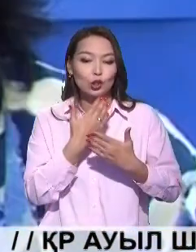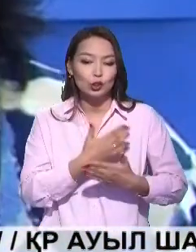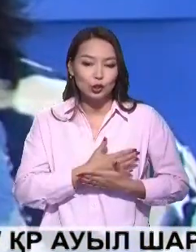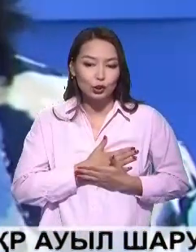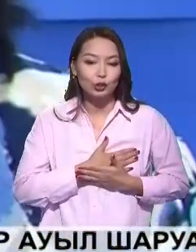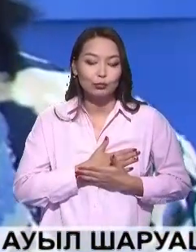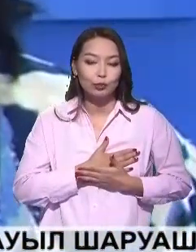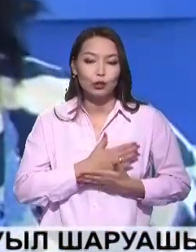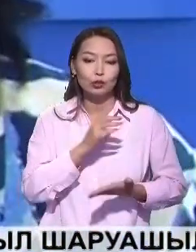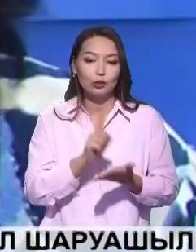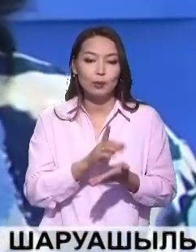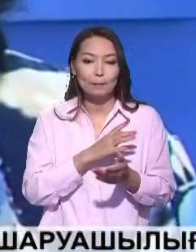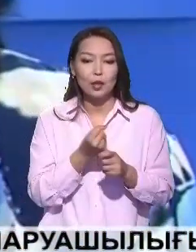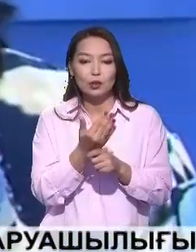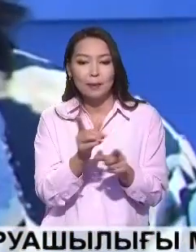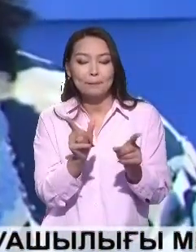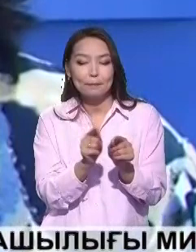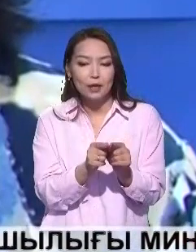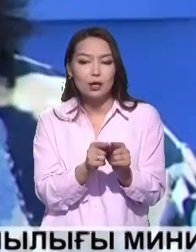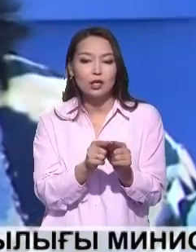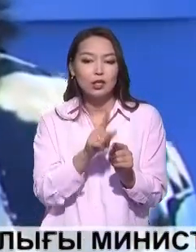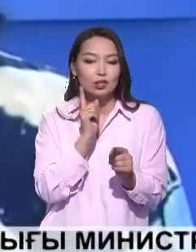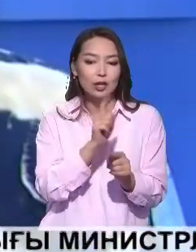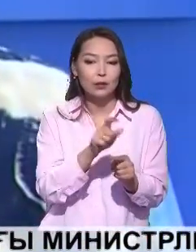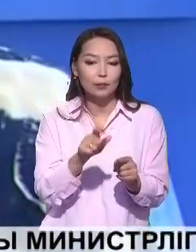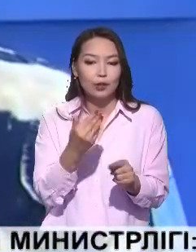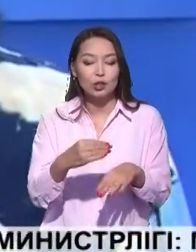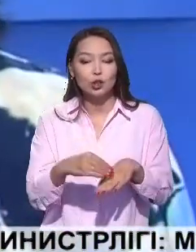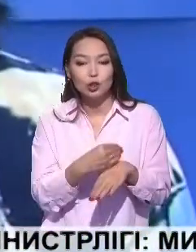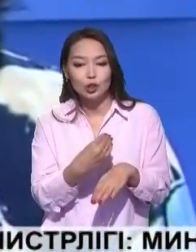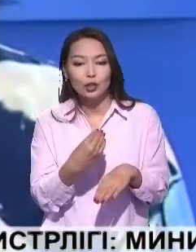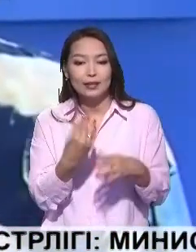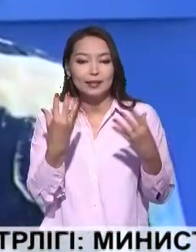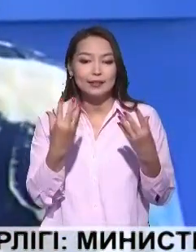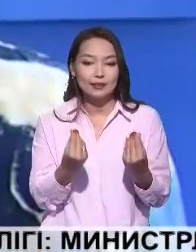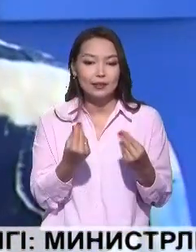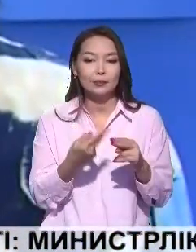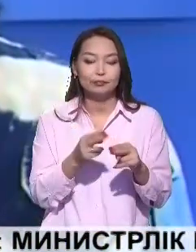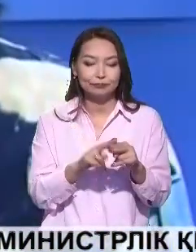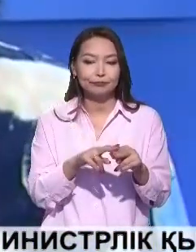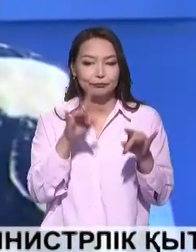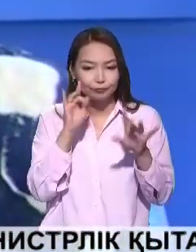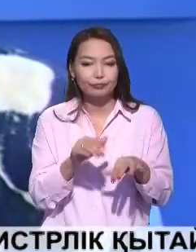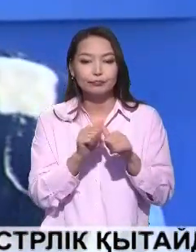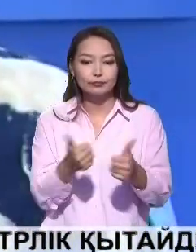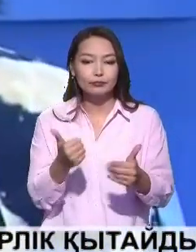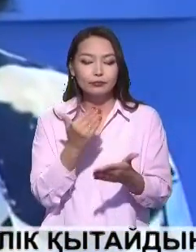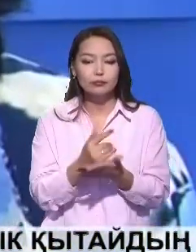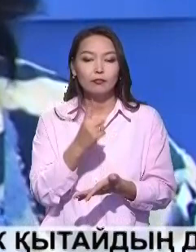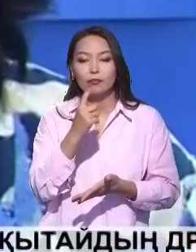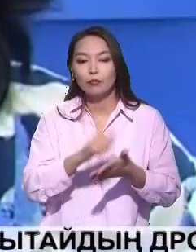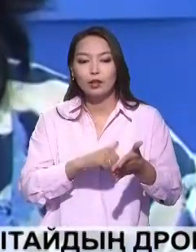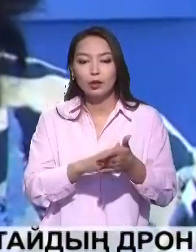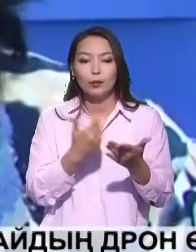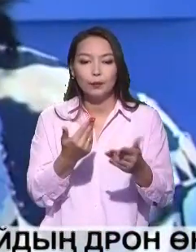құрылады. Бірнеше жылда бірге жүрген жастар үйленген кезде аяқ астынан ажырасып кетеді. Мұның бірден бір себебі